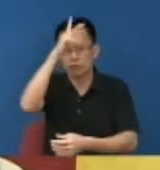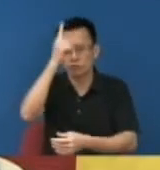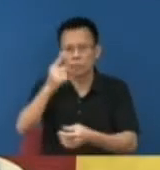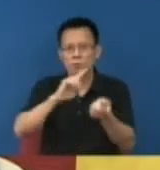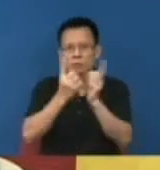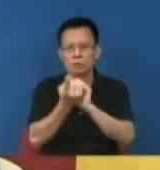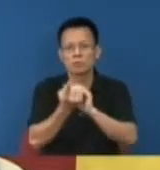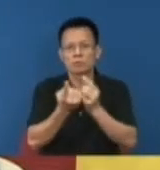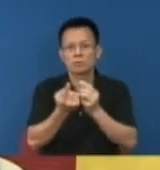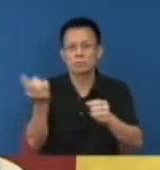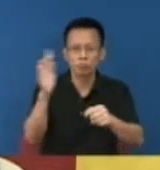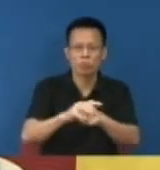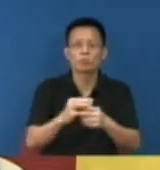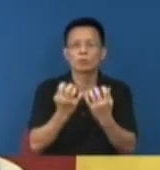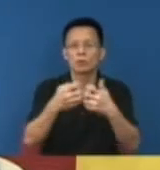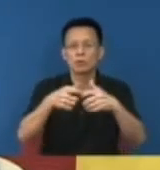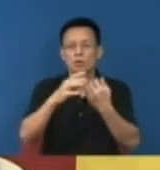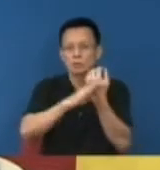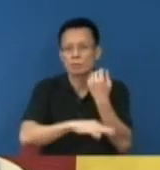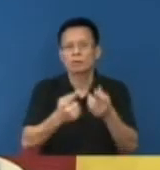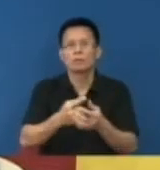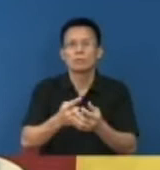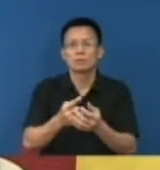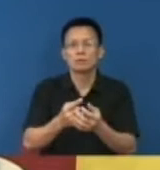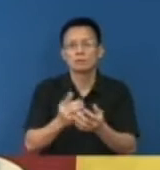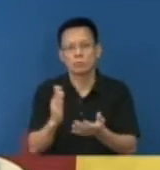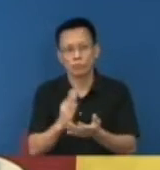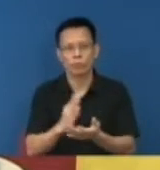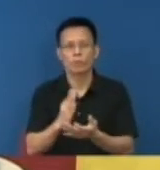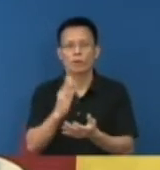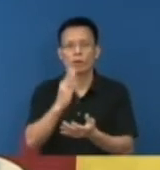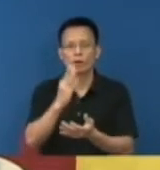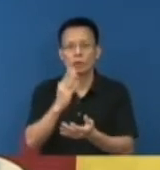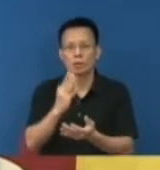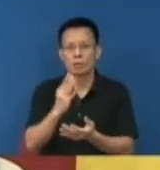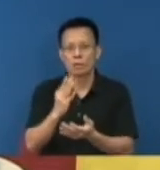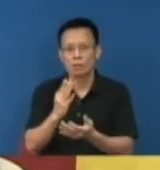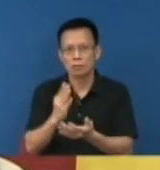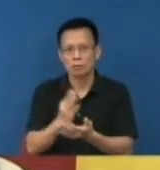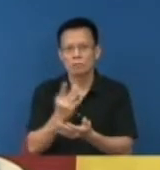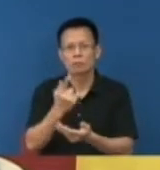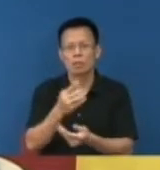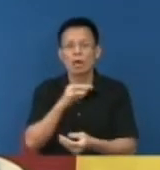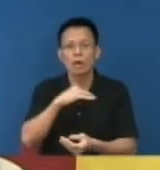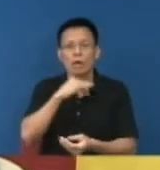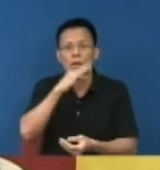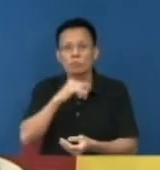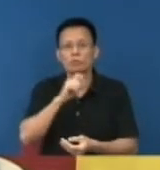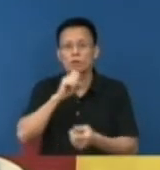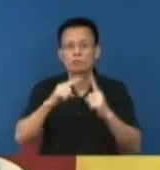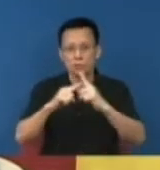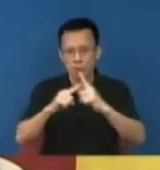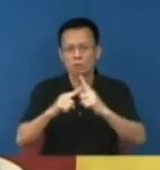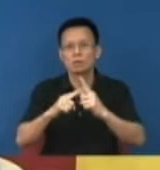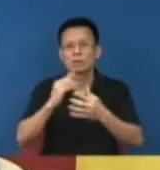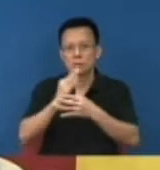嘅逮捕機制咧，就係大約嘅就係咧話咧如果有人係